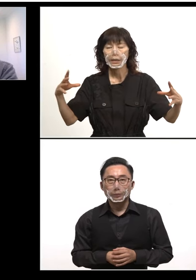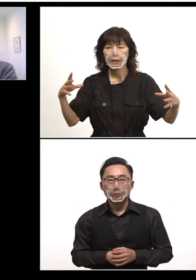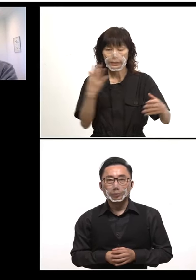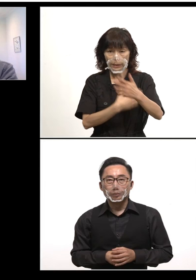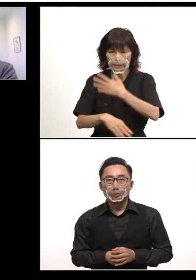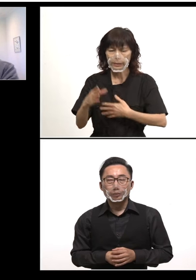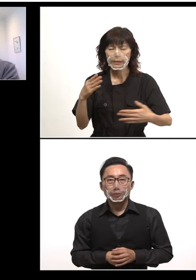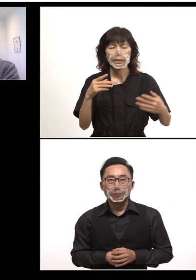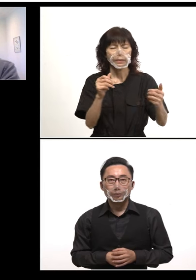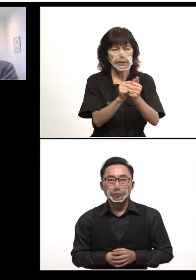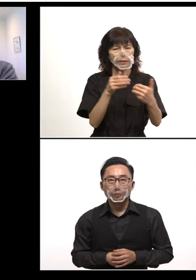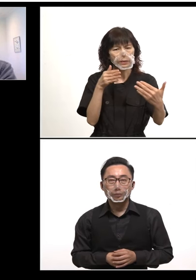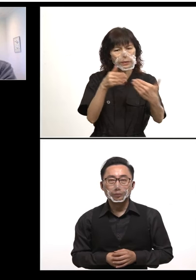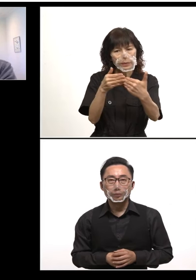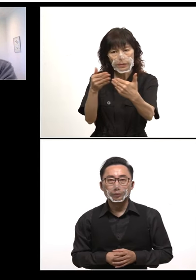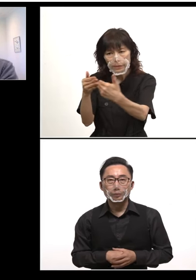係最重要嘅。咁第二樣就係其實點樣接觸到即係所謂共融嘅朋友啦。